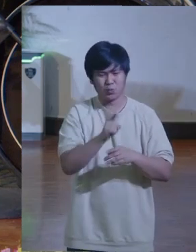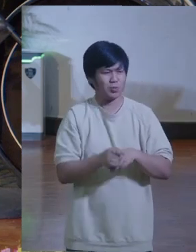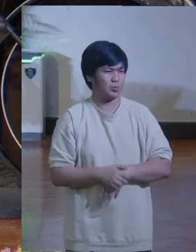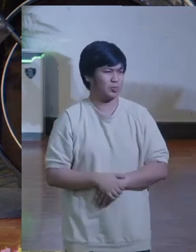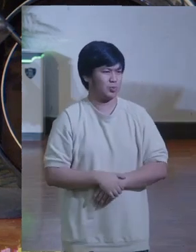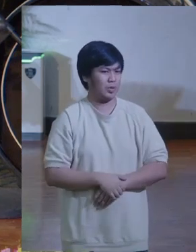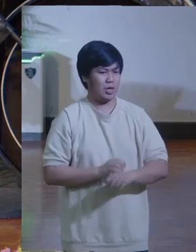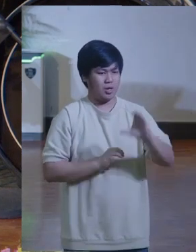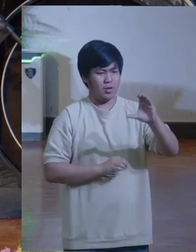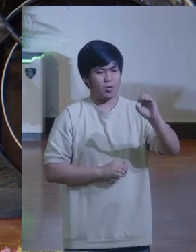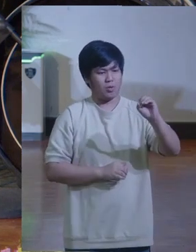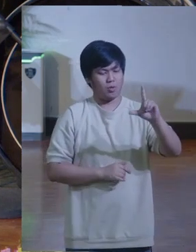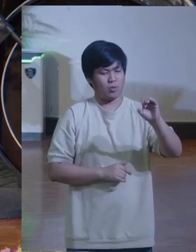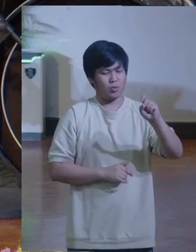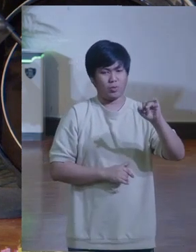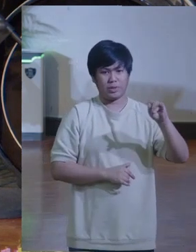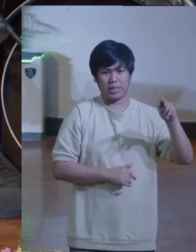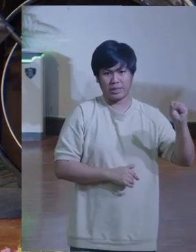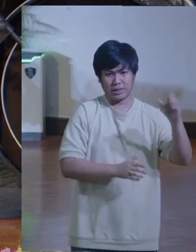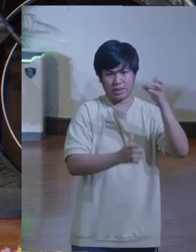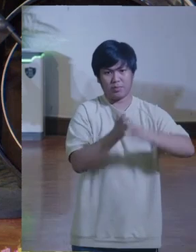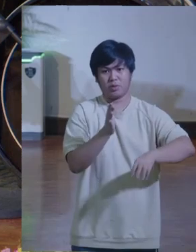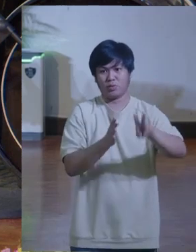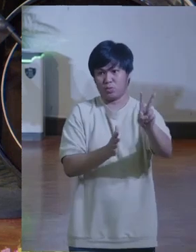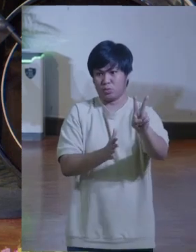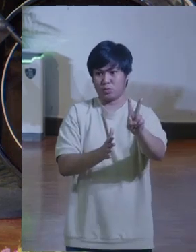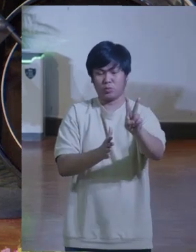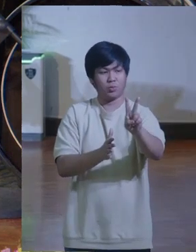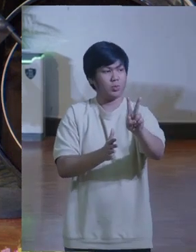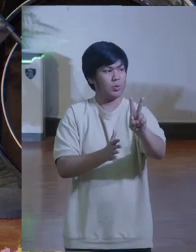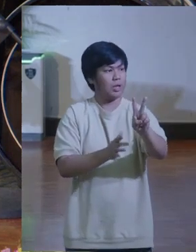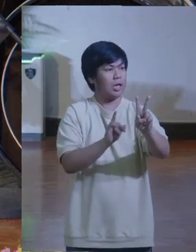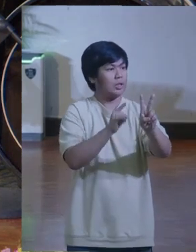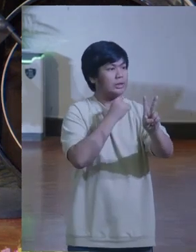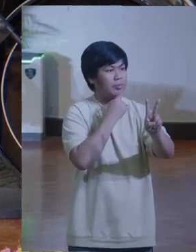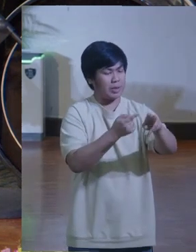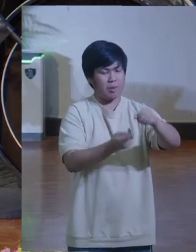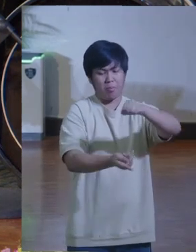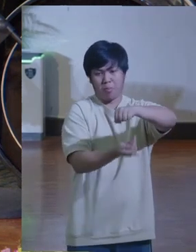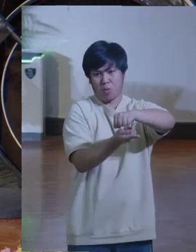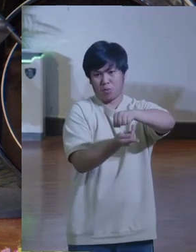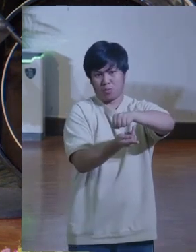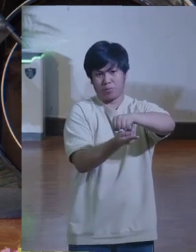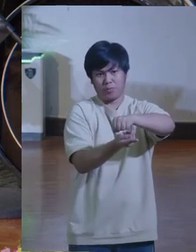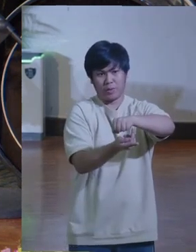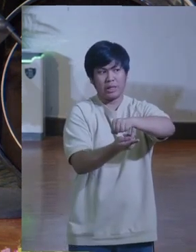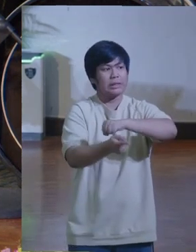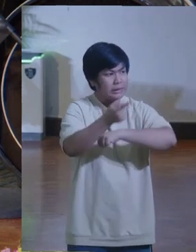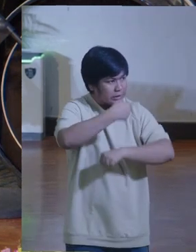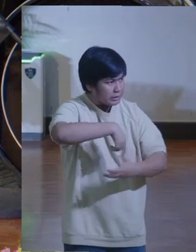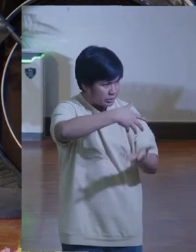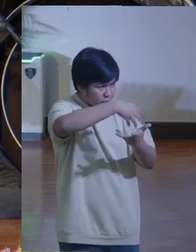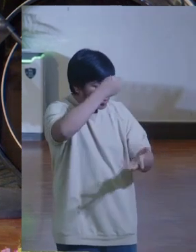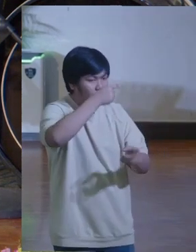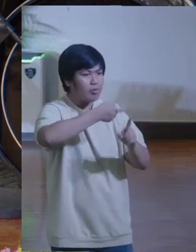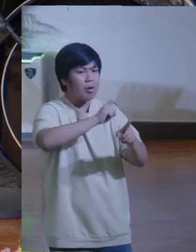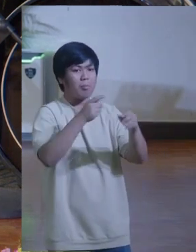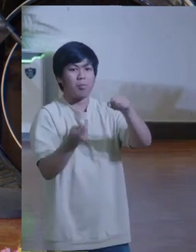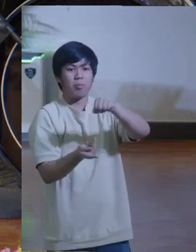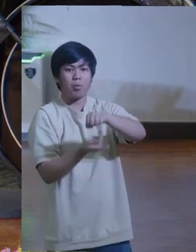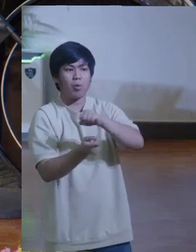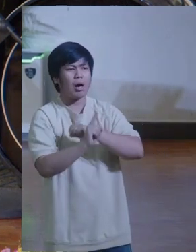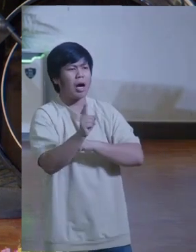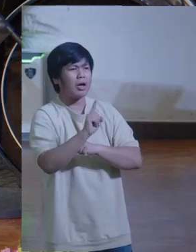chapter 2, kasi ang ating teksto po ay nasa aklat ng Colossians, maganda pong kunin natin mula sa Colossians kung ano ba